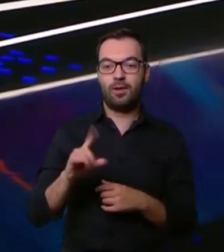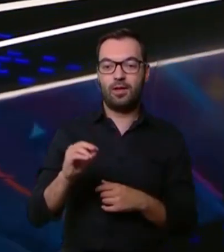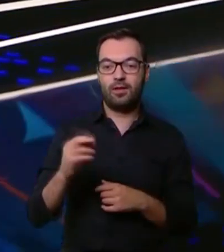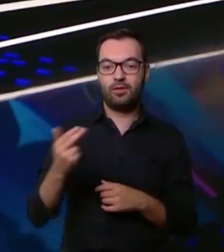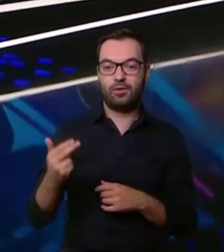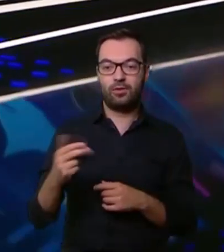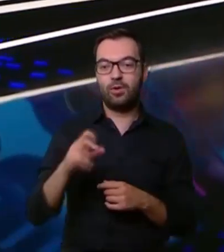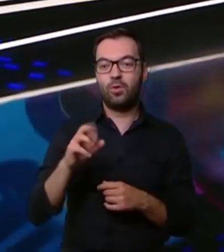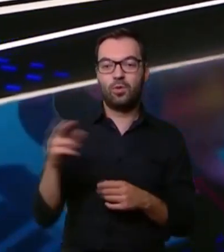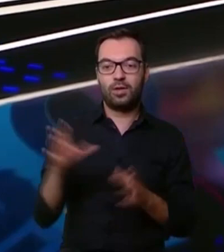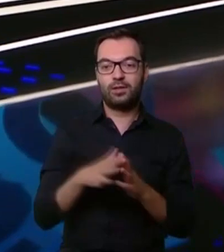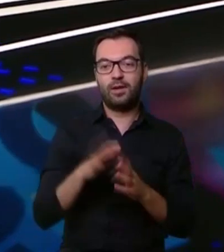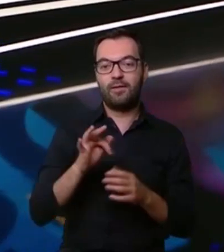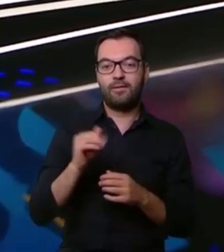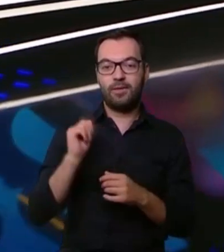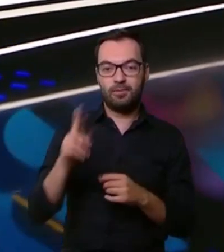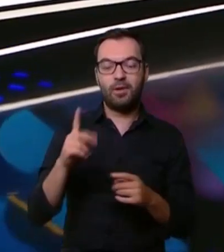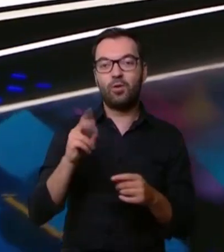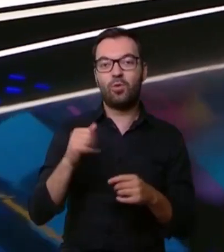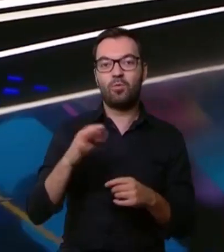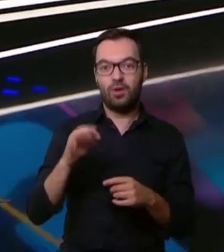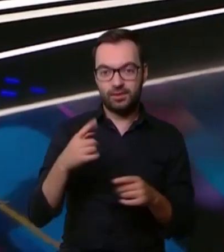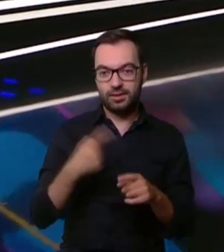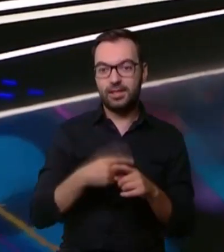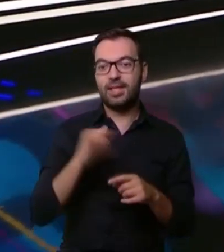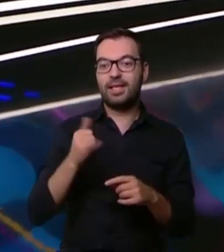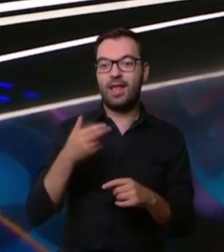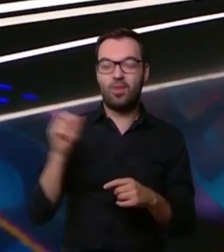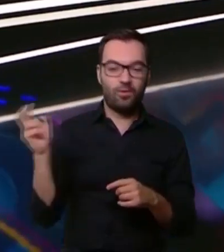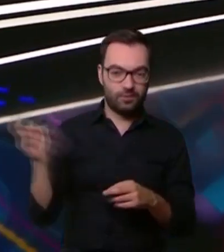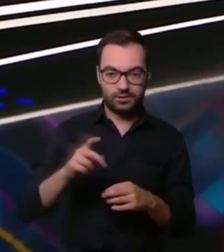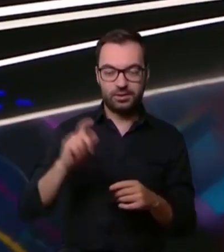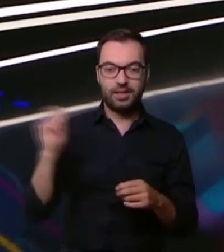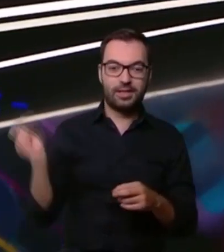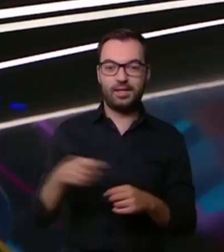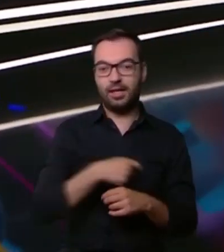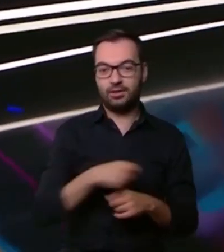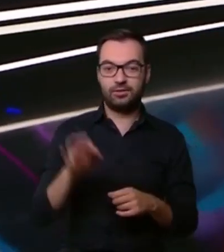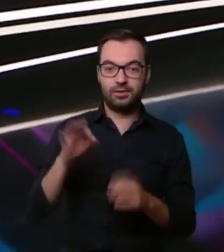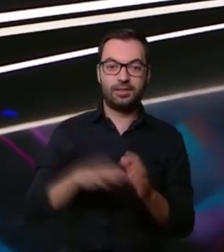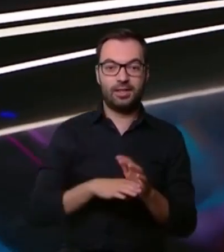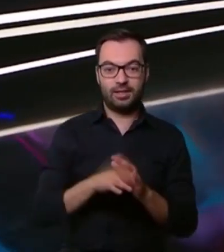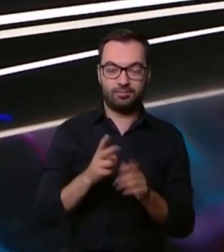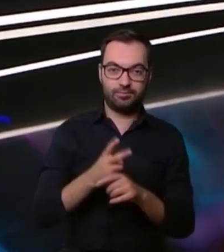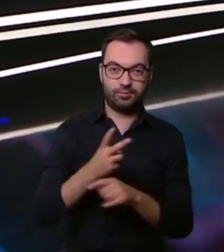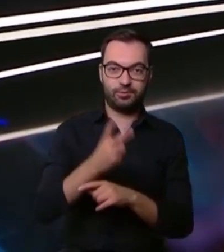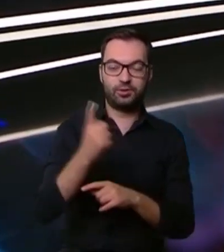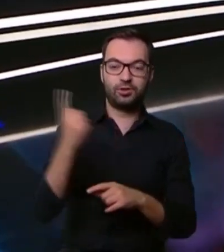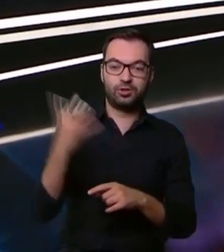do Wojciecha Fibaka, Łukasza Kubota i Jerzego Janowicza, czyli tenisistów, którzy w trakcie kariery awansowali do ćwierćfinału tej imprezy.